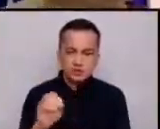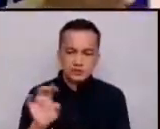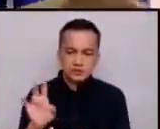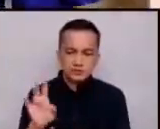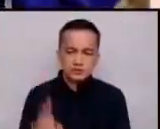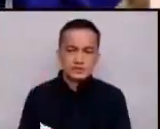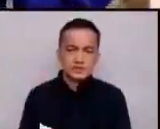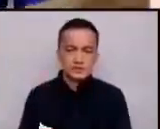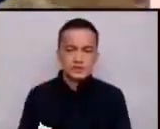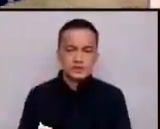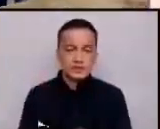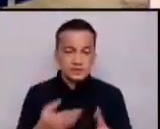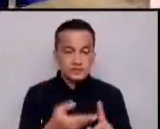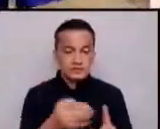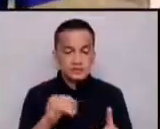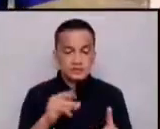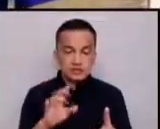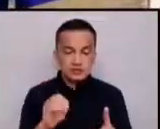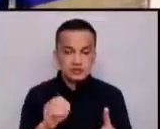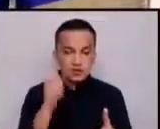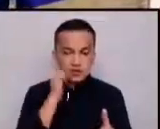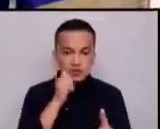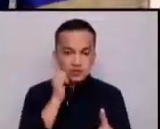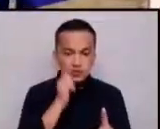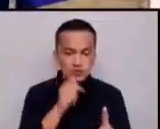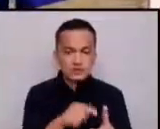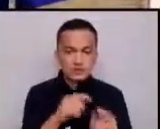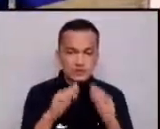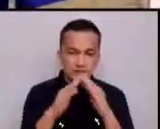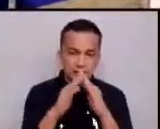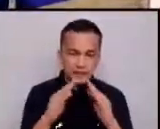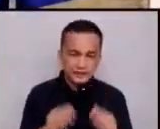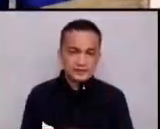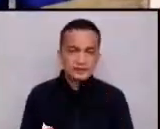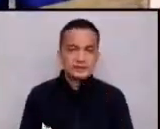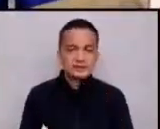niya, madalas nasa loob lang yun ng bahay. Tapos,